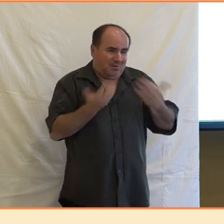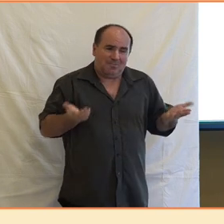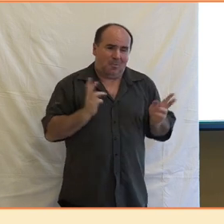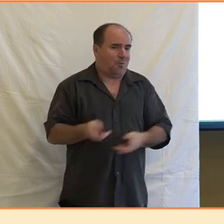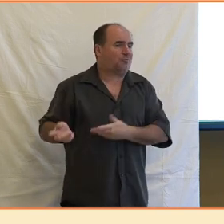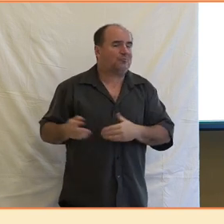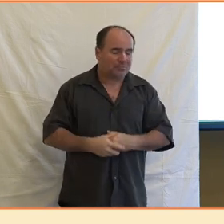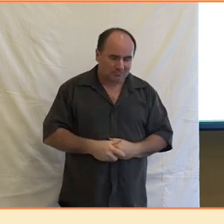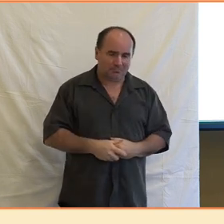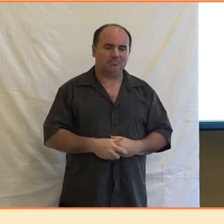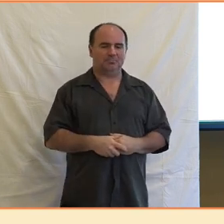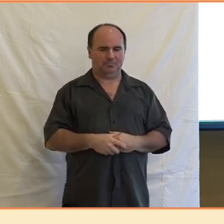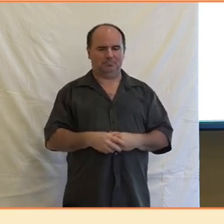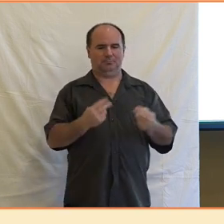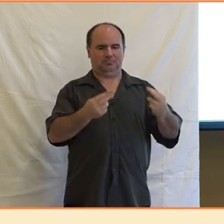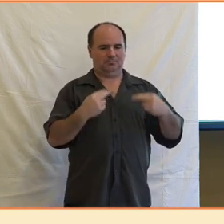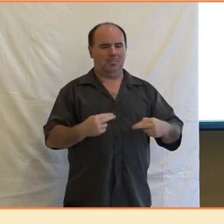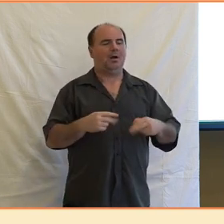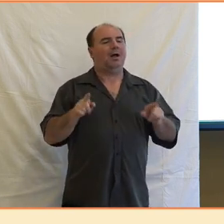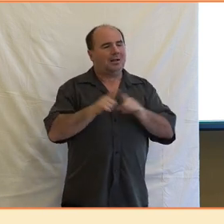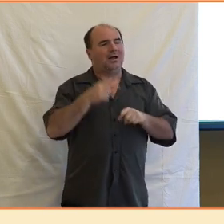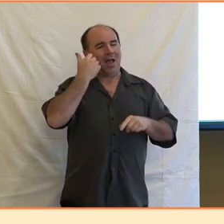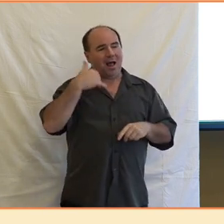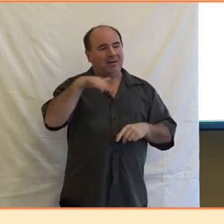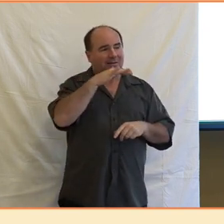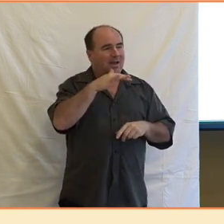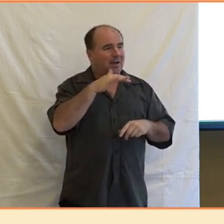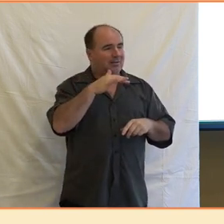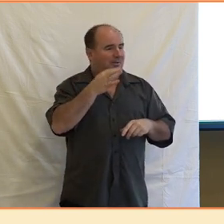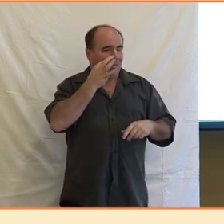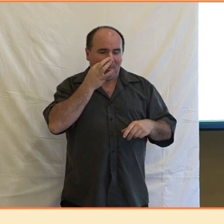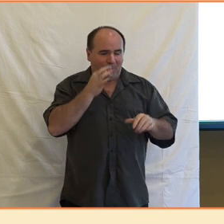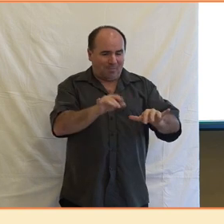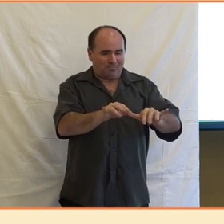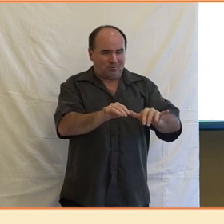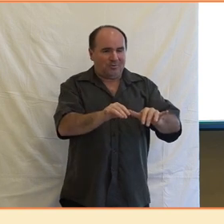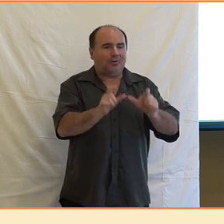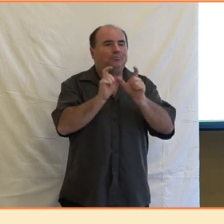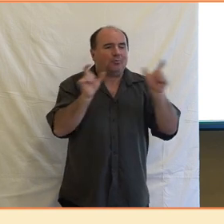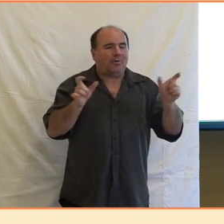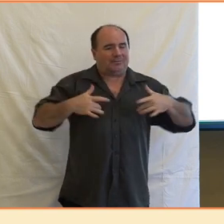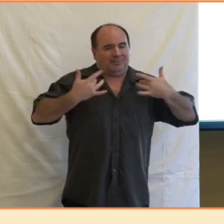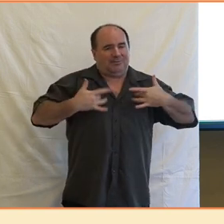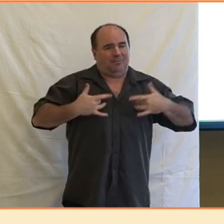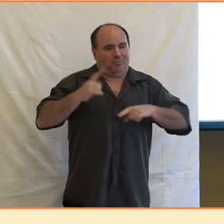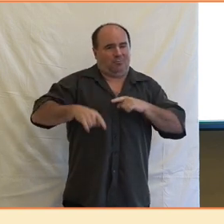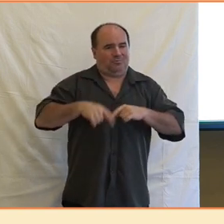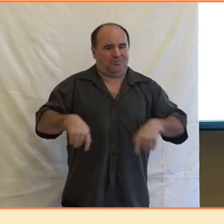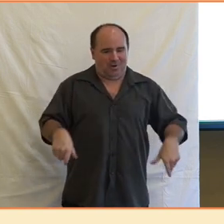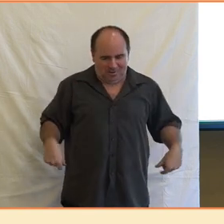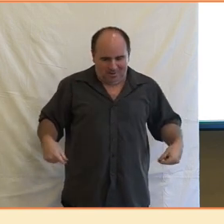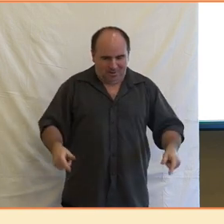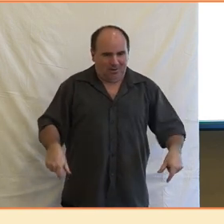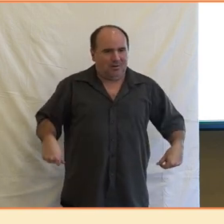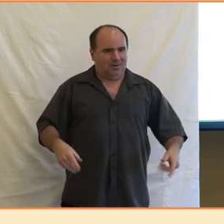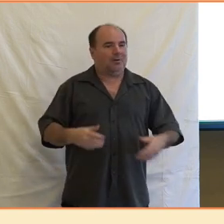situací. Lidé, pro které nejsou dostupné kvůli zdravotnímu handicapu, měli jsme tady předchozí panel, který